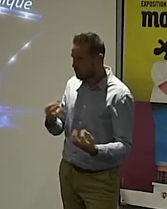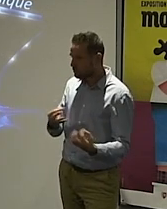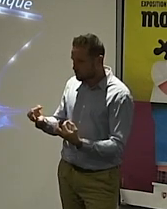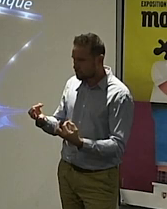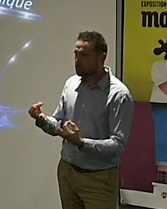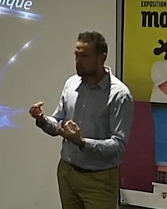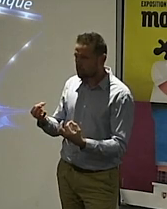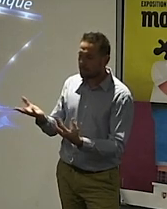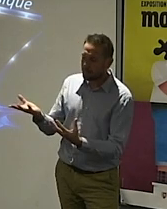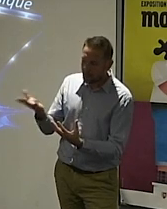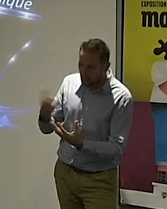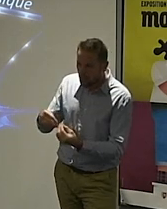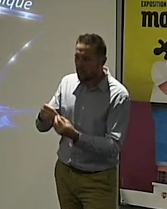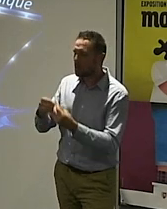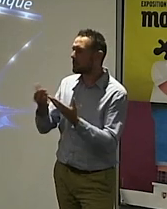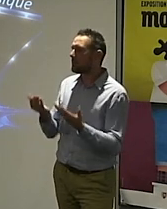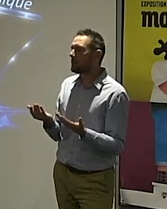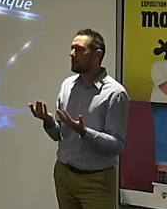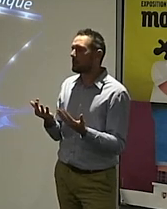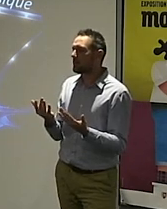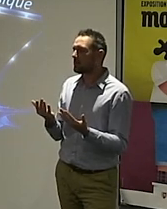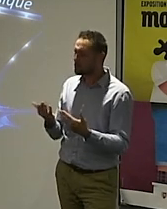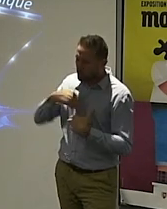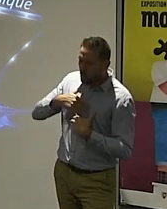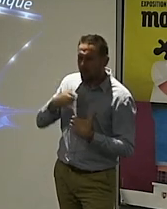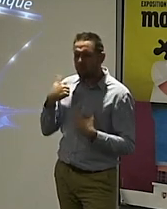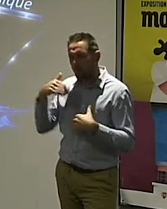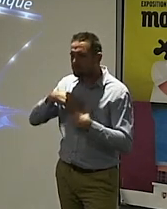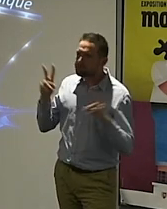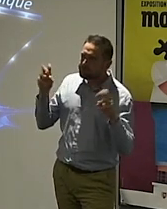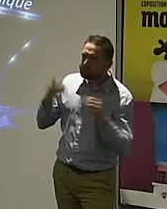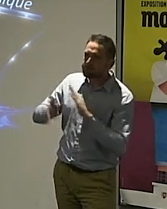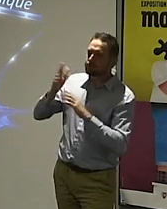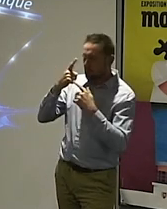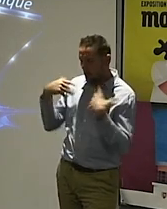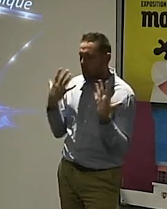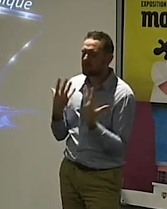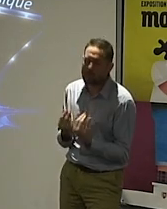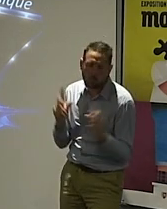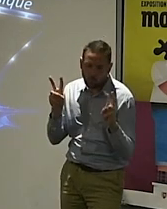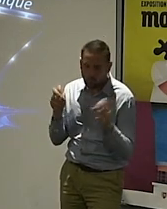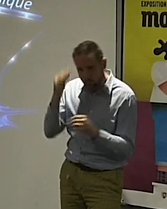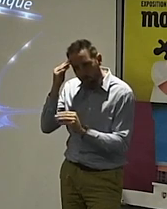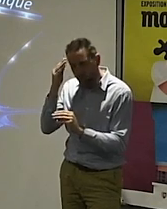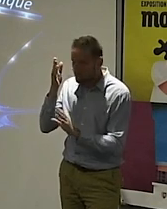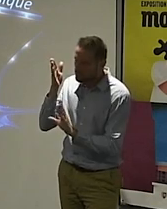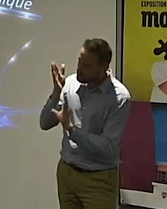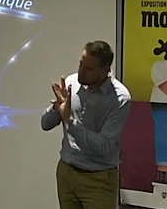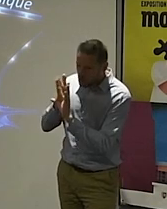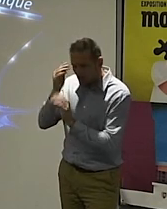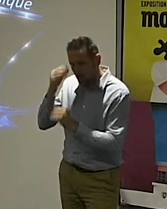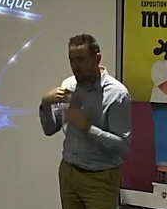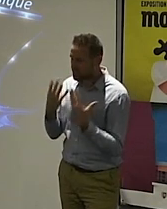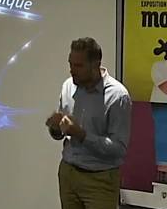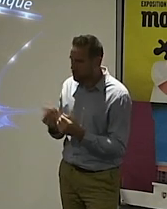des années, j'ai repris du poil de la bête, comme on dit. Bon, j'ai été soignée par une psychologue pour ma maladie. Parce que le bonheur du GEM